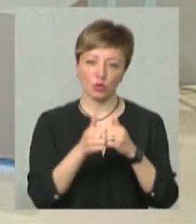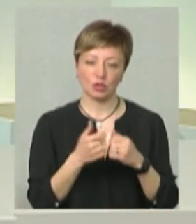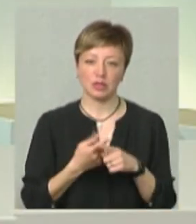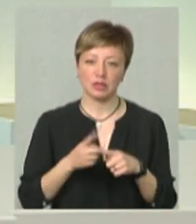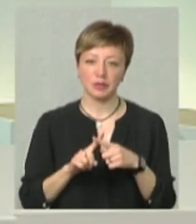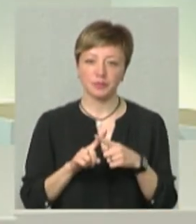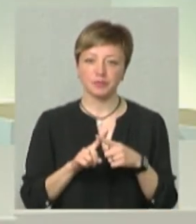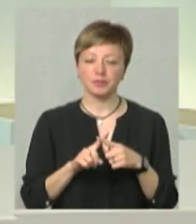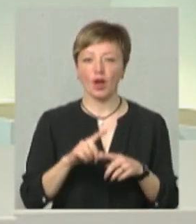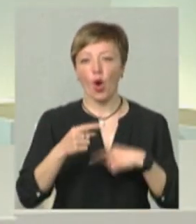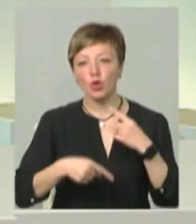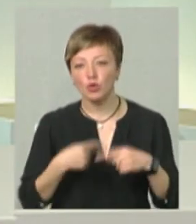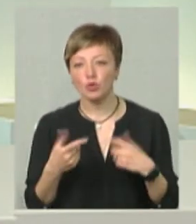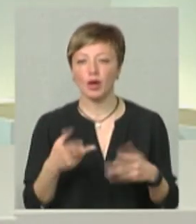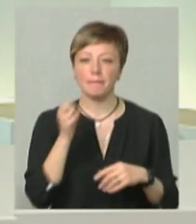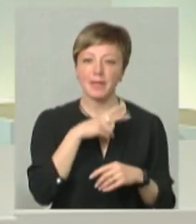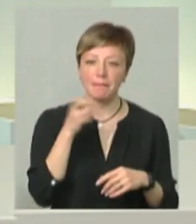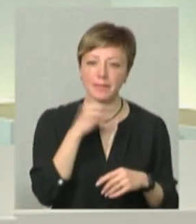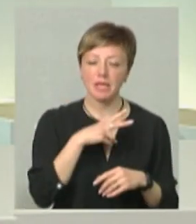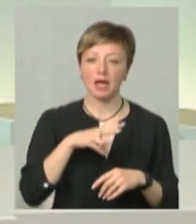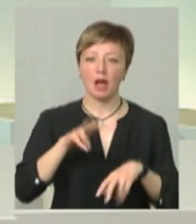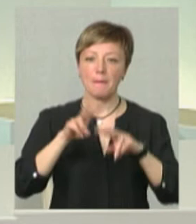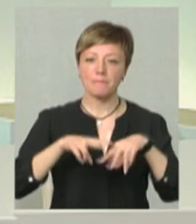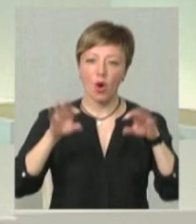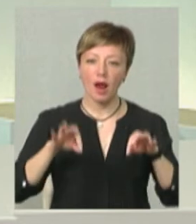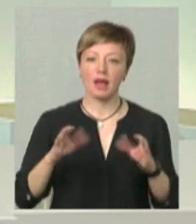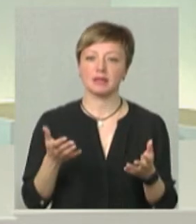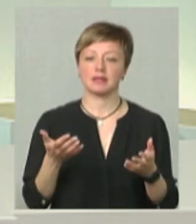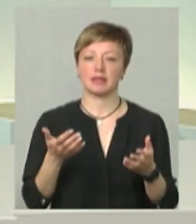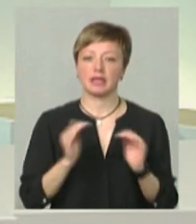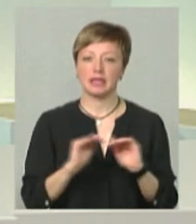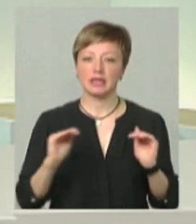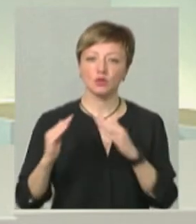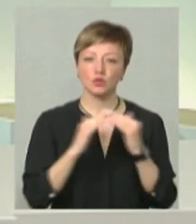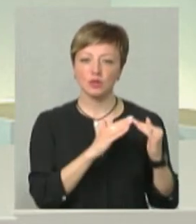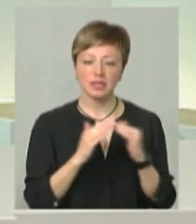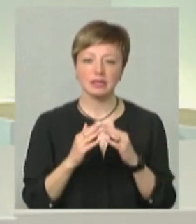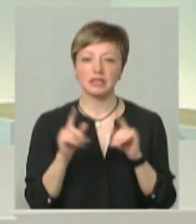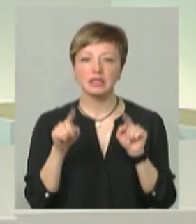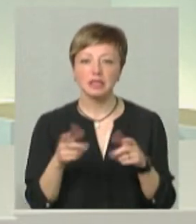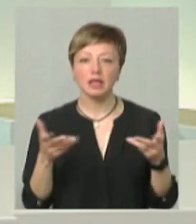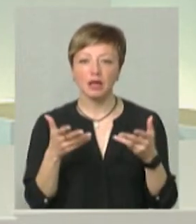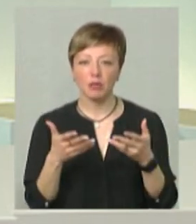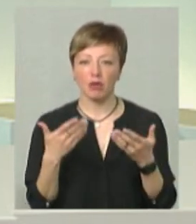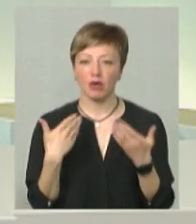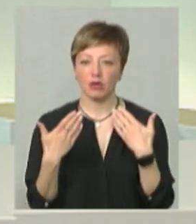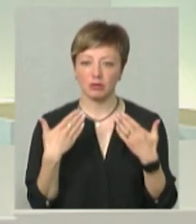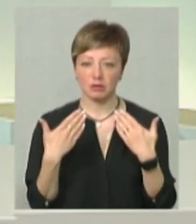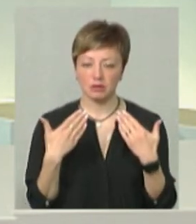це онуки, племінники, похресники, так, діти у сусідстві, тобто ті, з якими